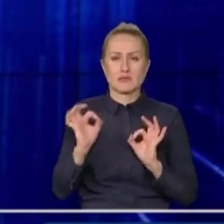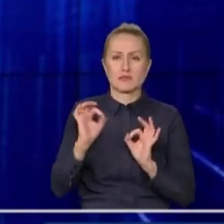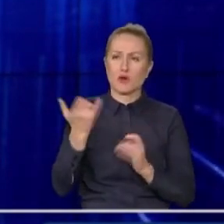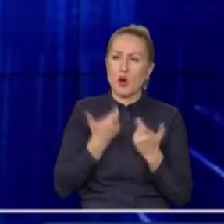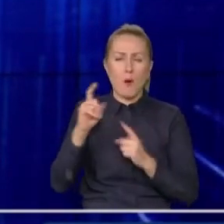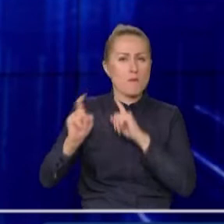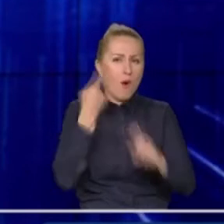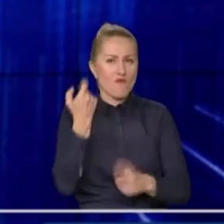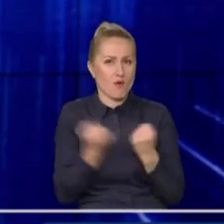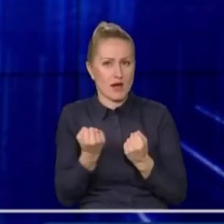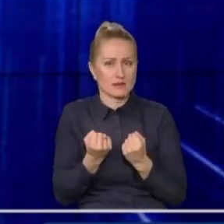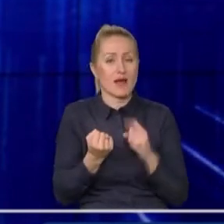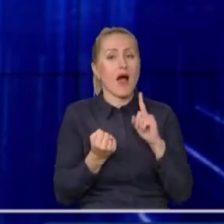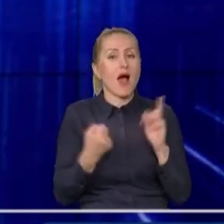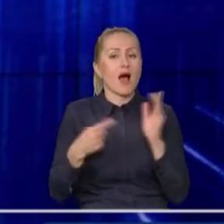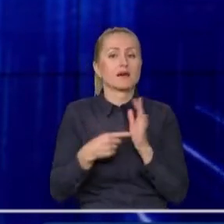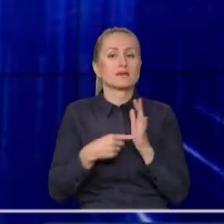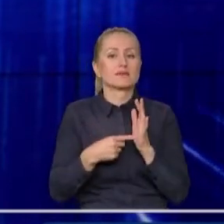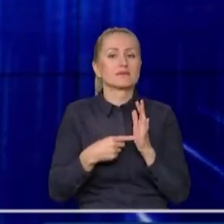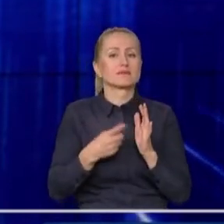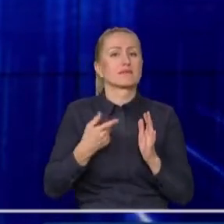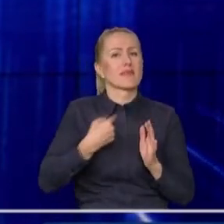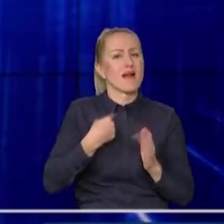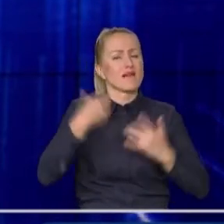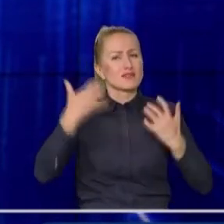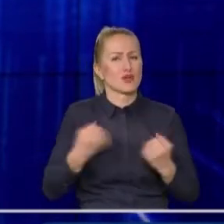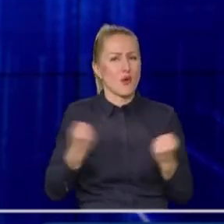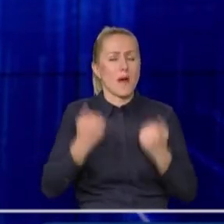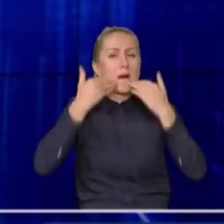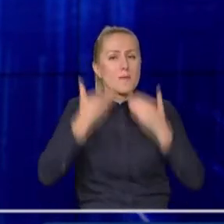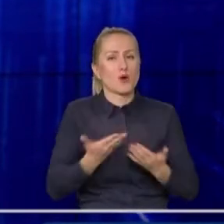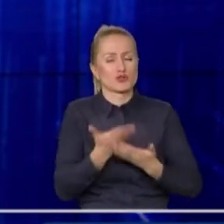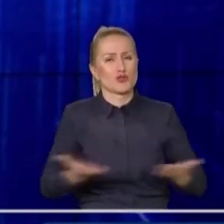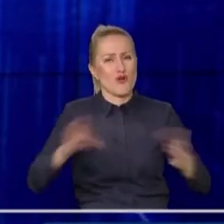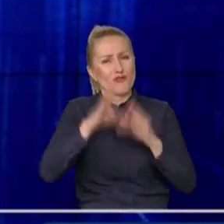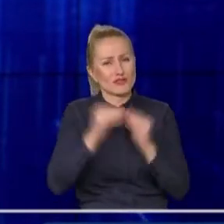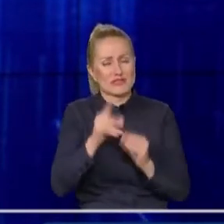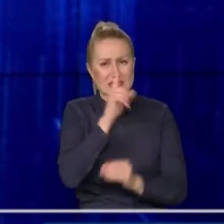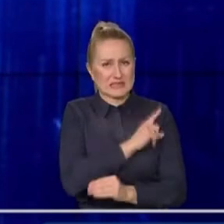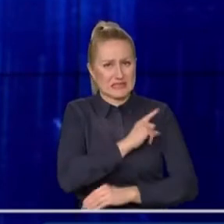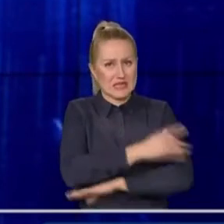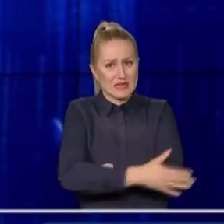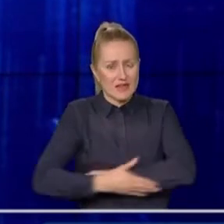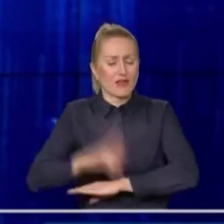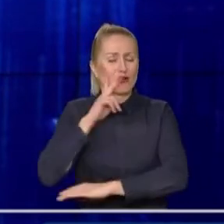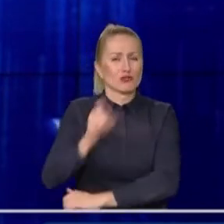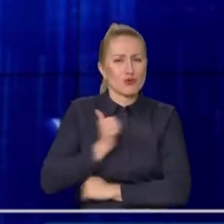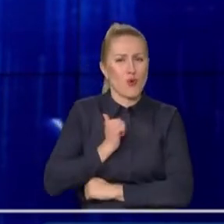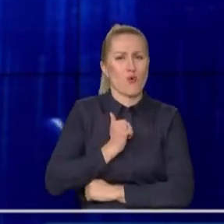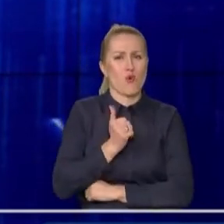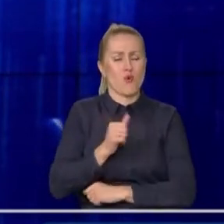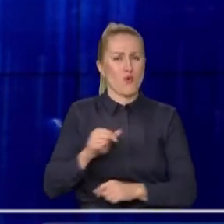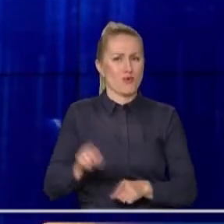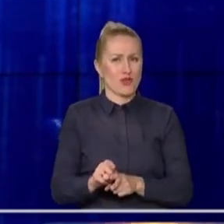prowokuje. A jeżeli chodzi o, i ja chciałem bardzo podziękować wszystkim naszym funkcjonariuszom Straży Granicznej, żołnierzom